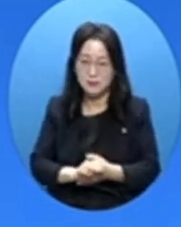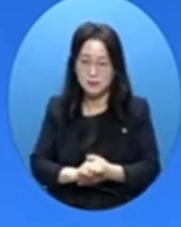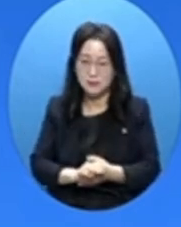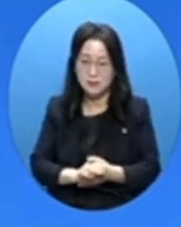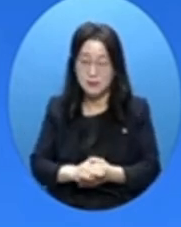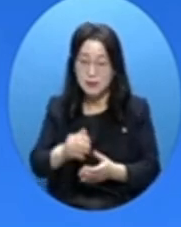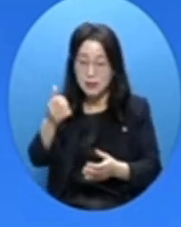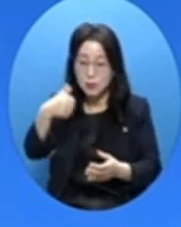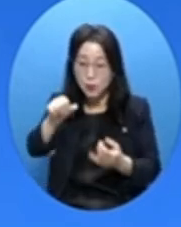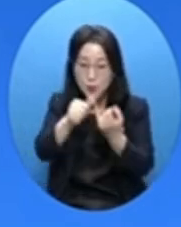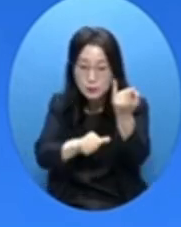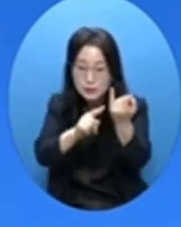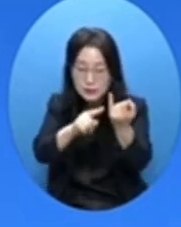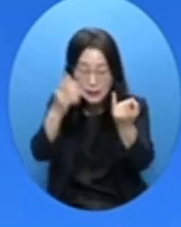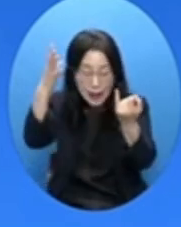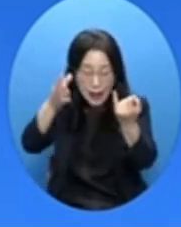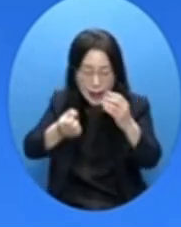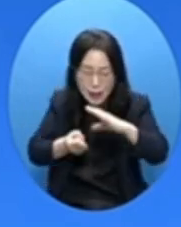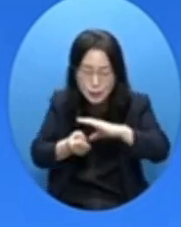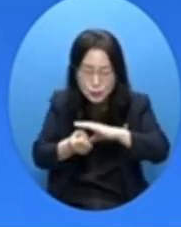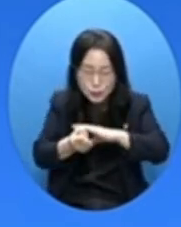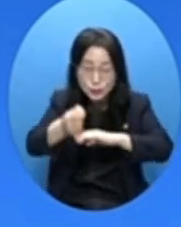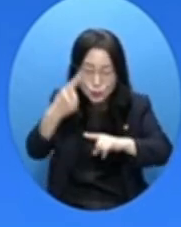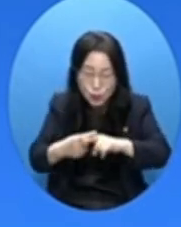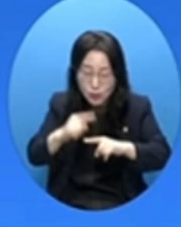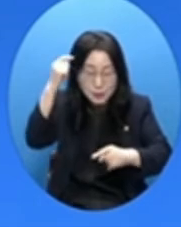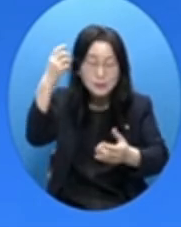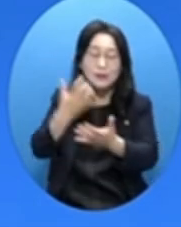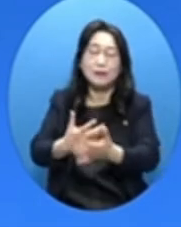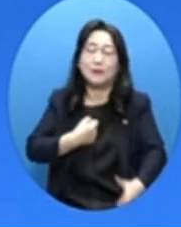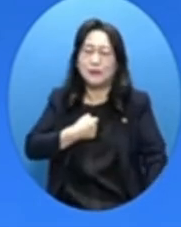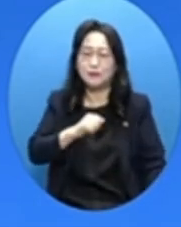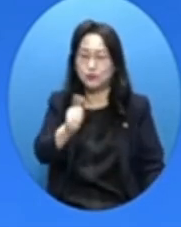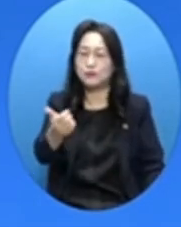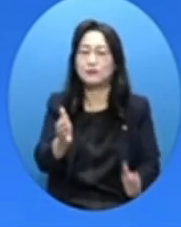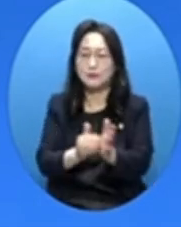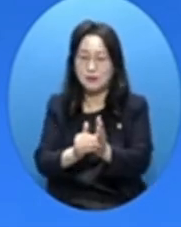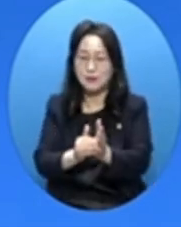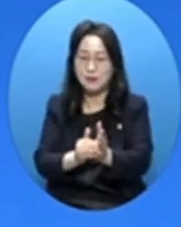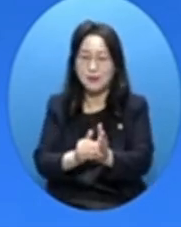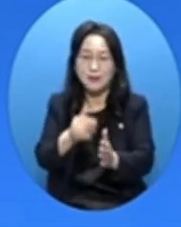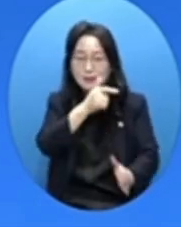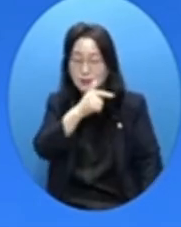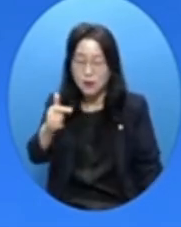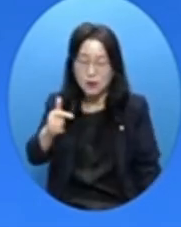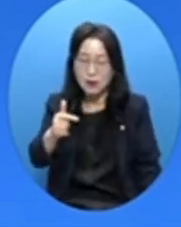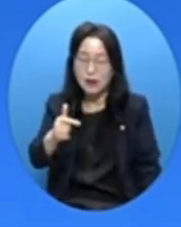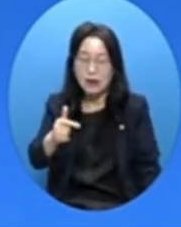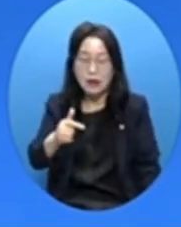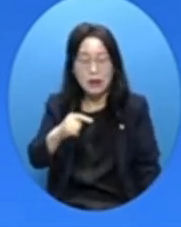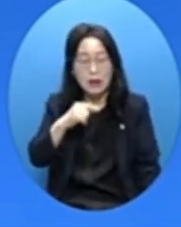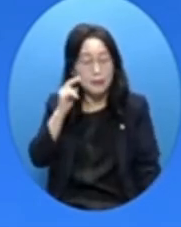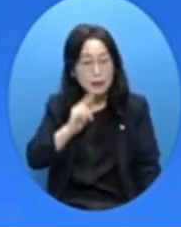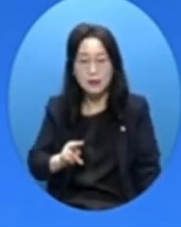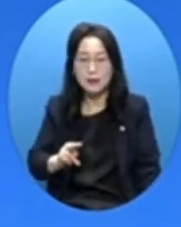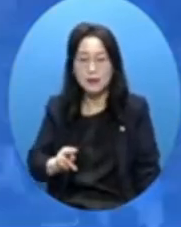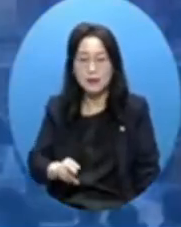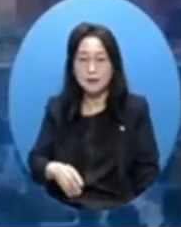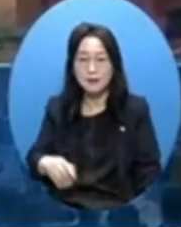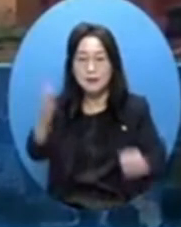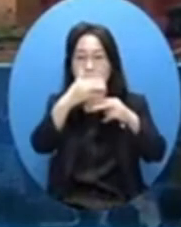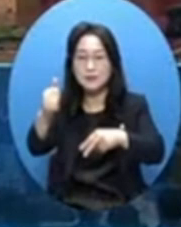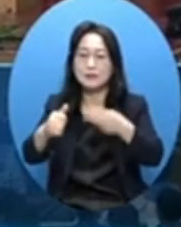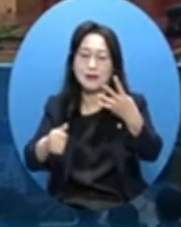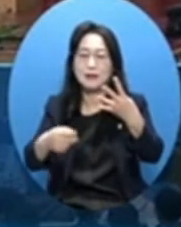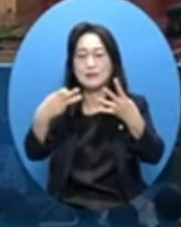그 며느리도 애를 났다가 충격파가 죽었습니다 얼마나 큰 득이 지 말하다 죽 없습니다 참 회상 4장 18절